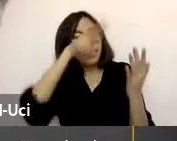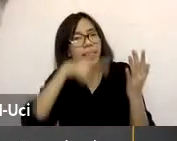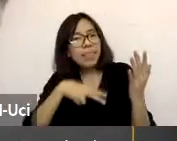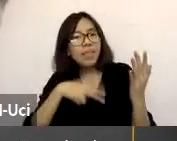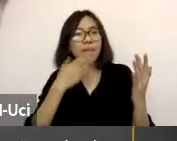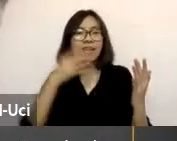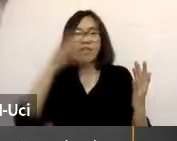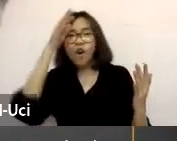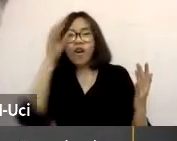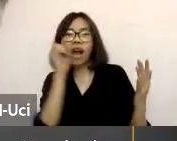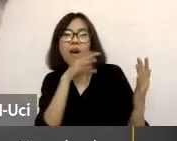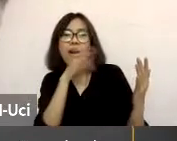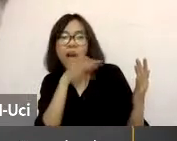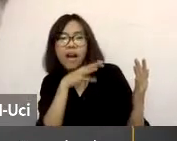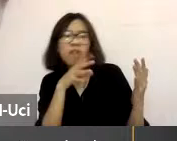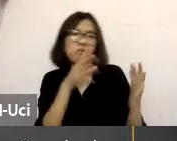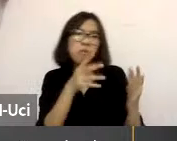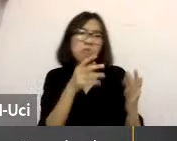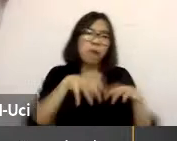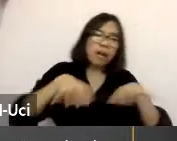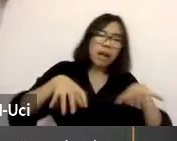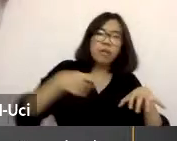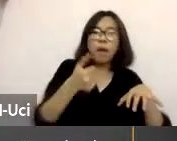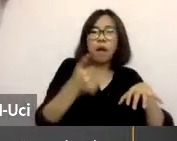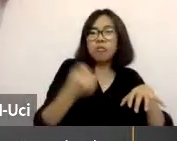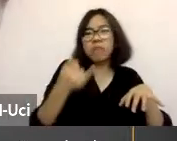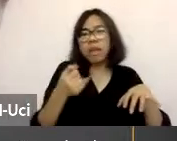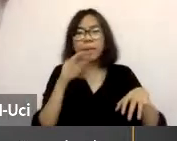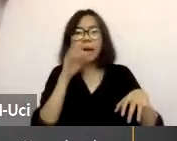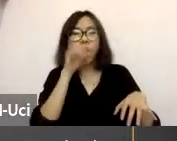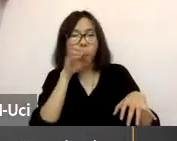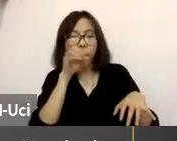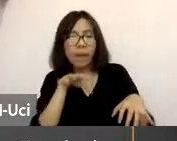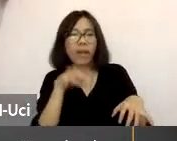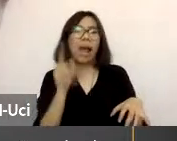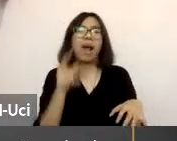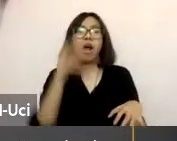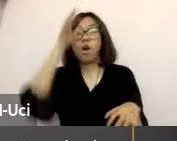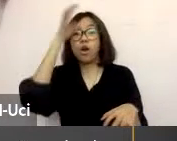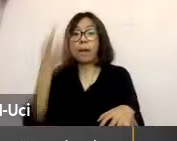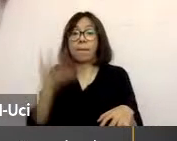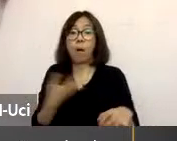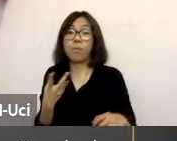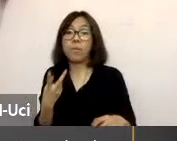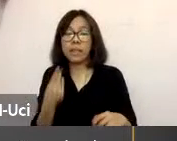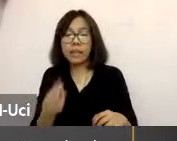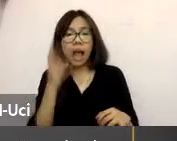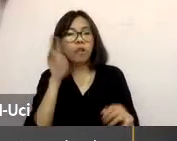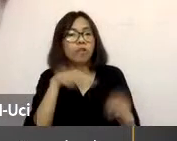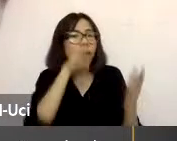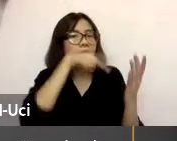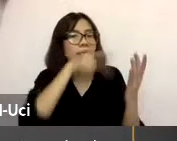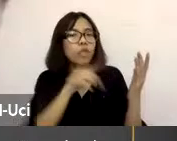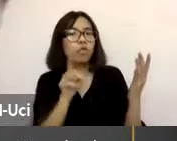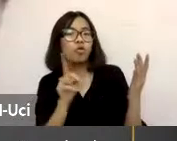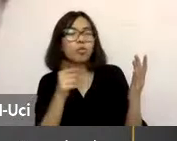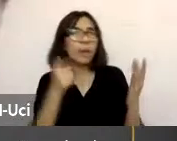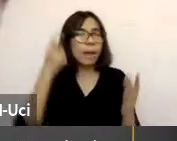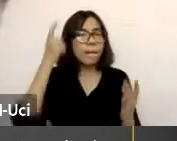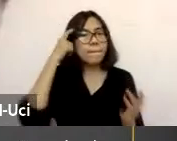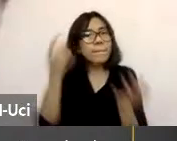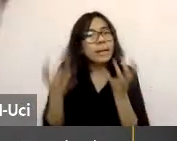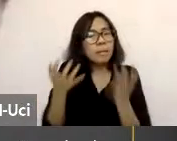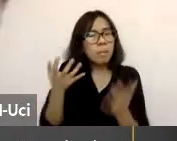oleh konsumen konsumen lain yang telah memiliki dahulu dari mereka bisa menjadikan ulasan-ulasan tersebut sebagai bahan pertimbangan mereka